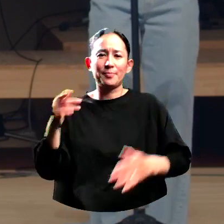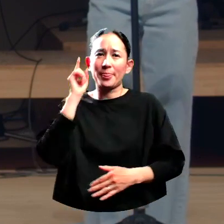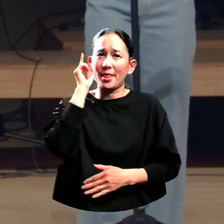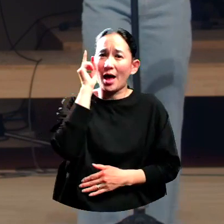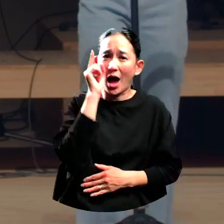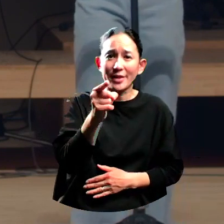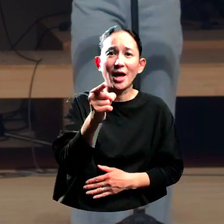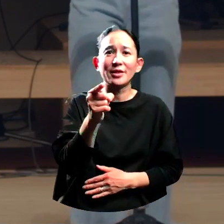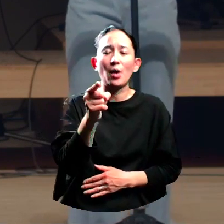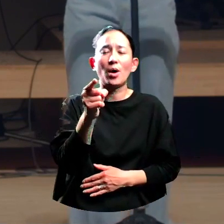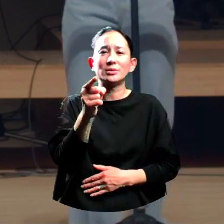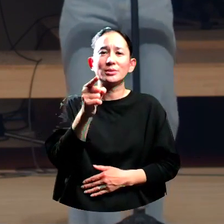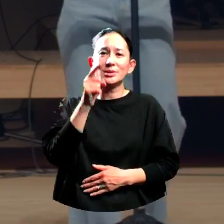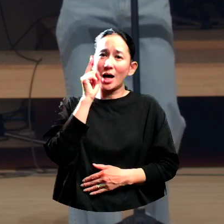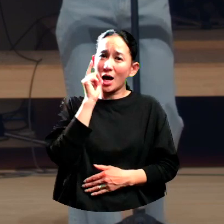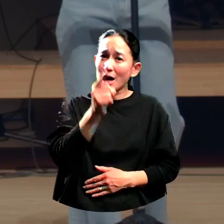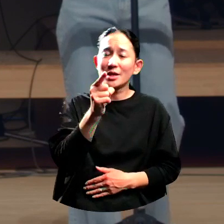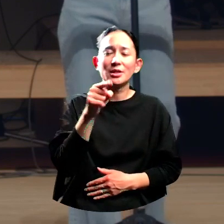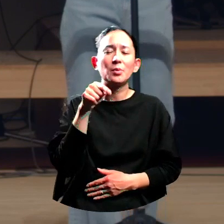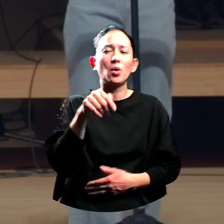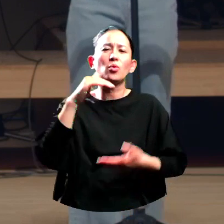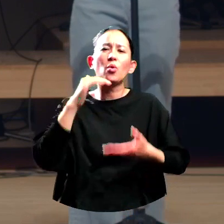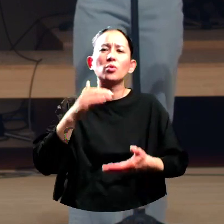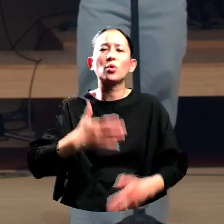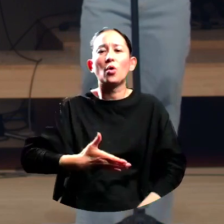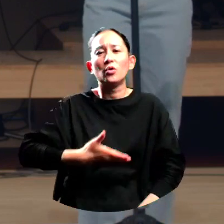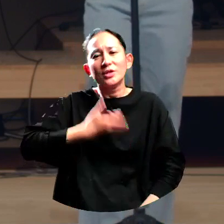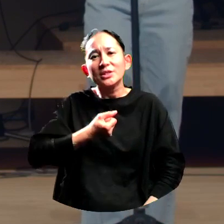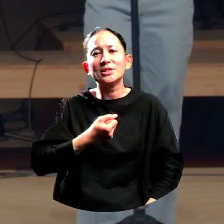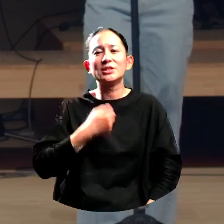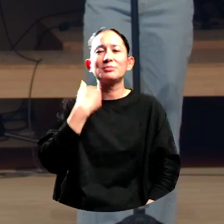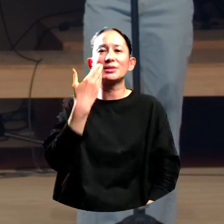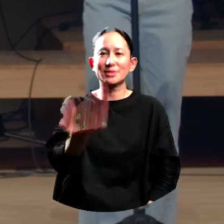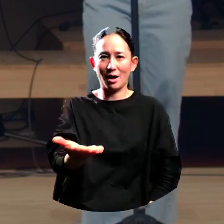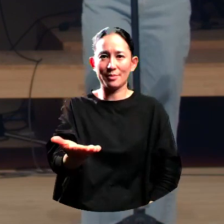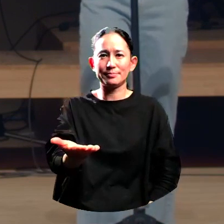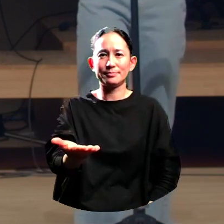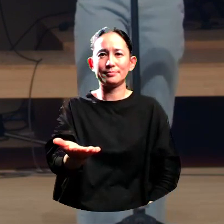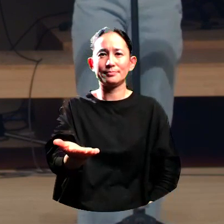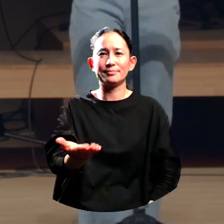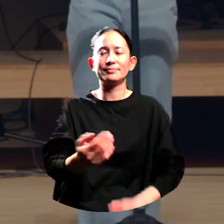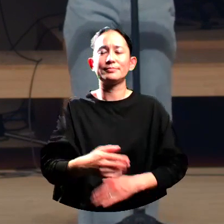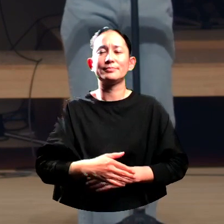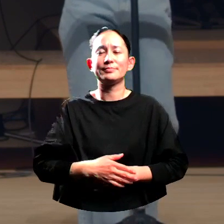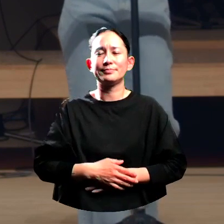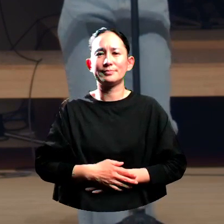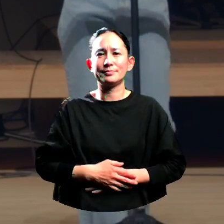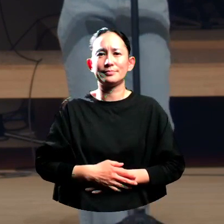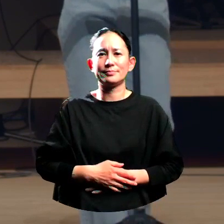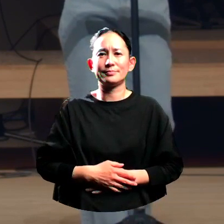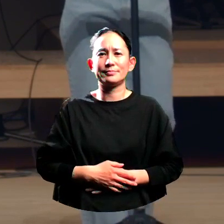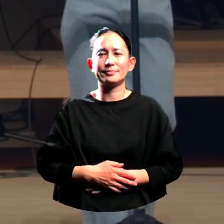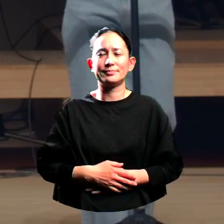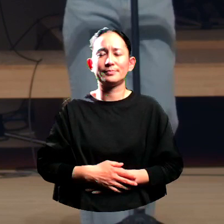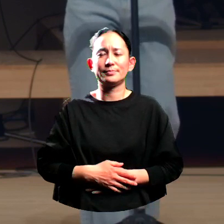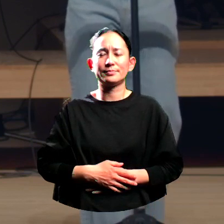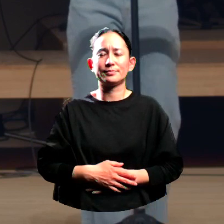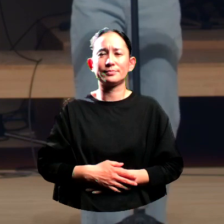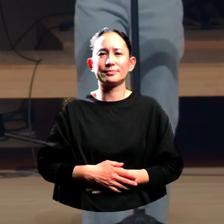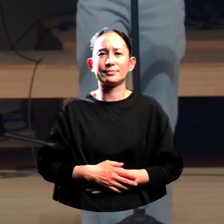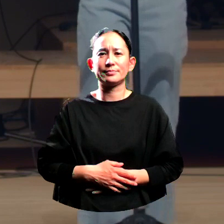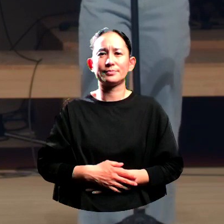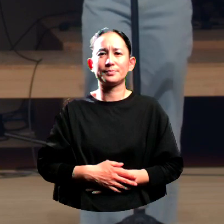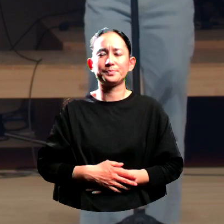あなたはこのことを信じますか? I am the resurrection and the life. The one who believes in me will live, even though they